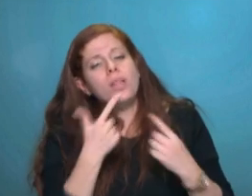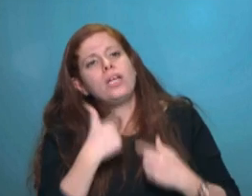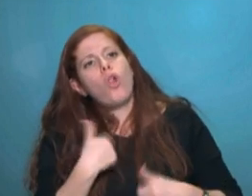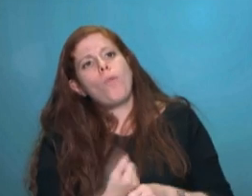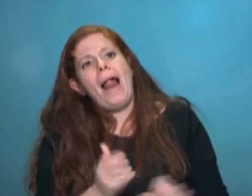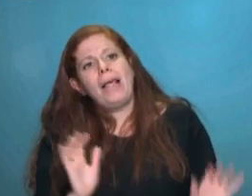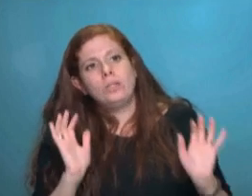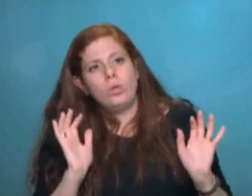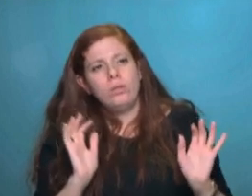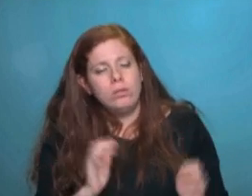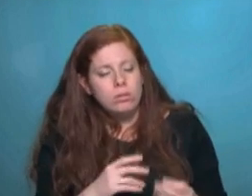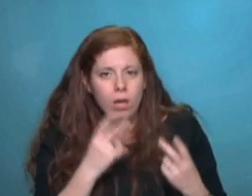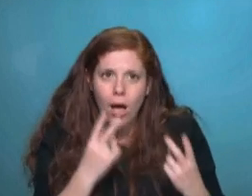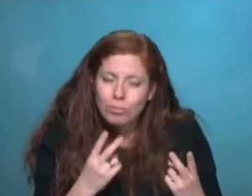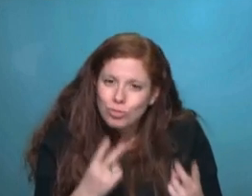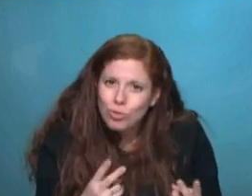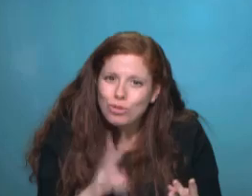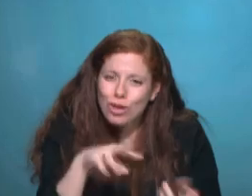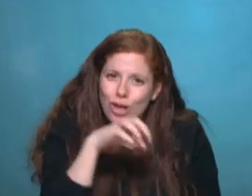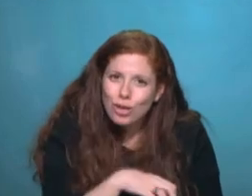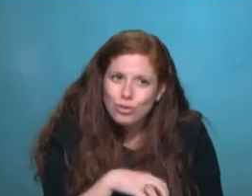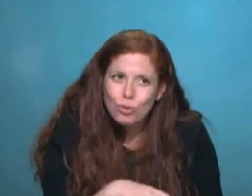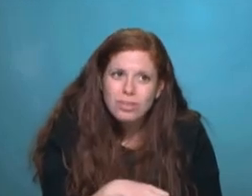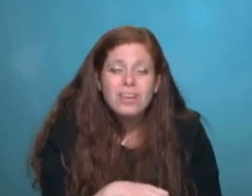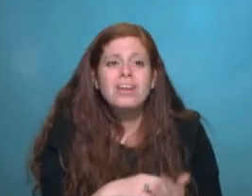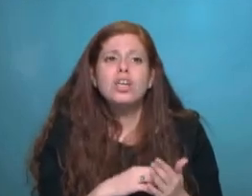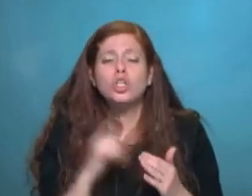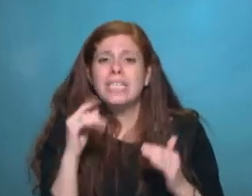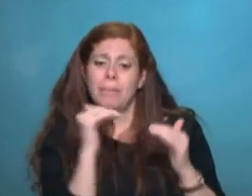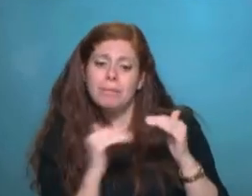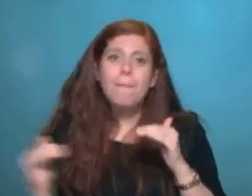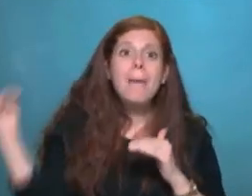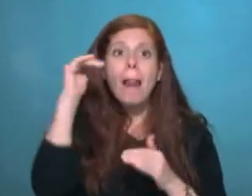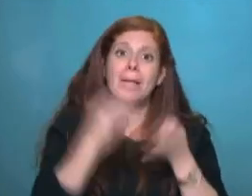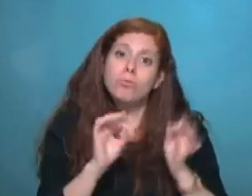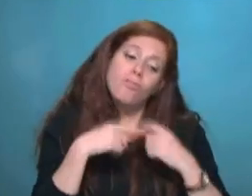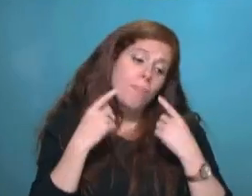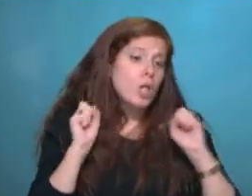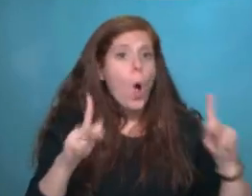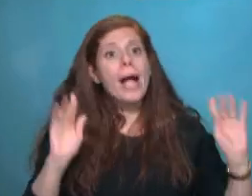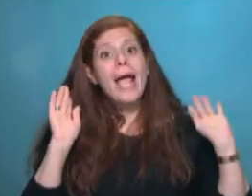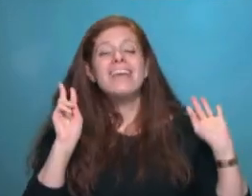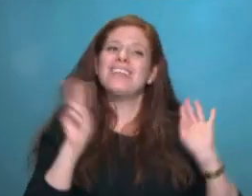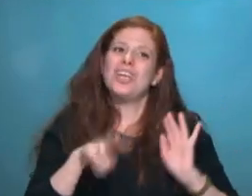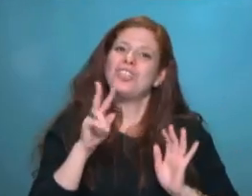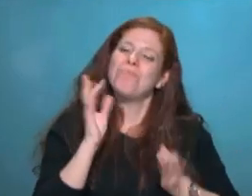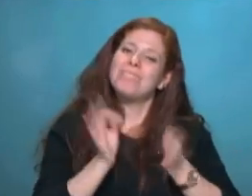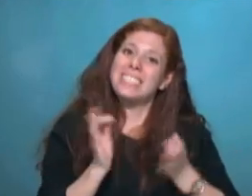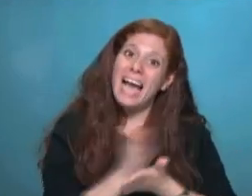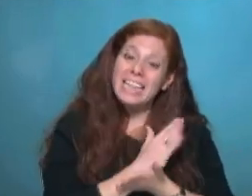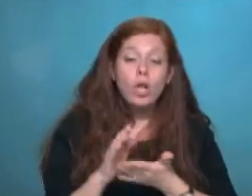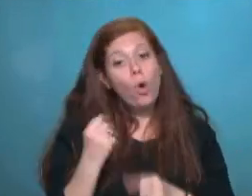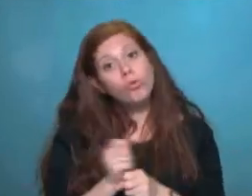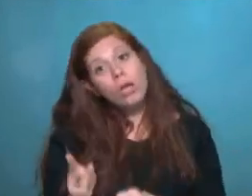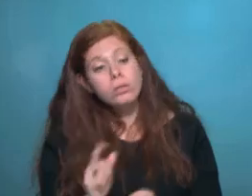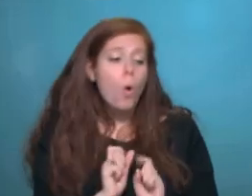לעשות. המשמעות היא שיש רשות ששמה את עצמה מעל בית המשפט ואומרת לעצמה, אוקיי, יש פסק דין, ואו שנקיים אותו או